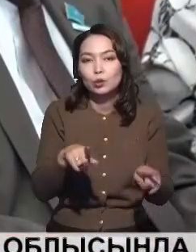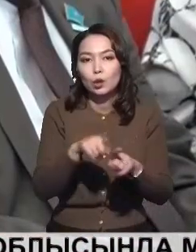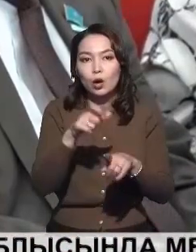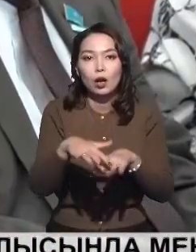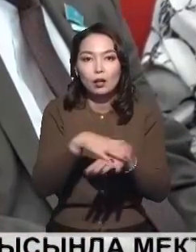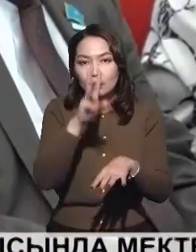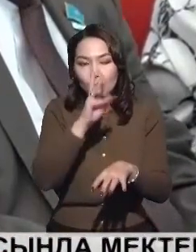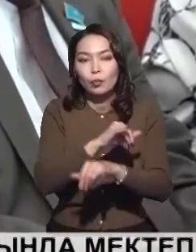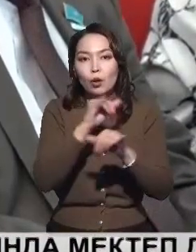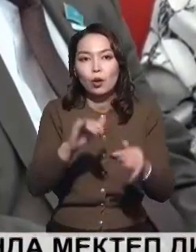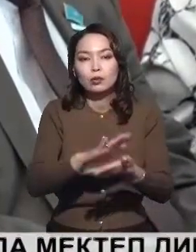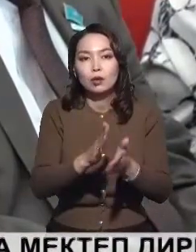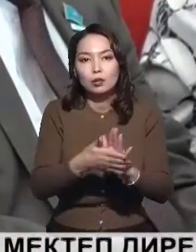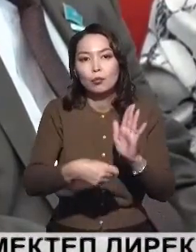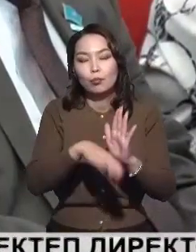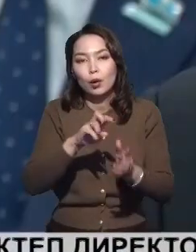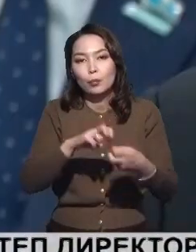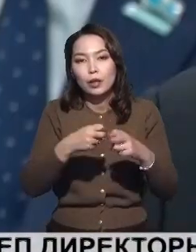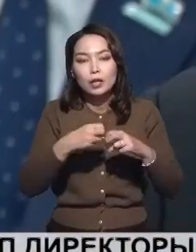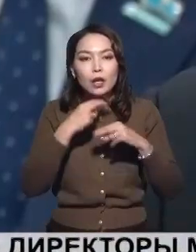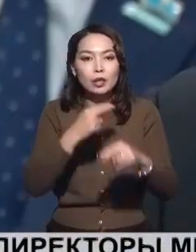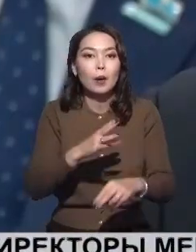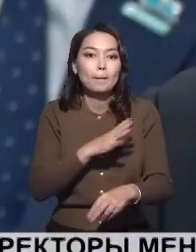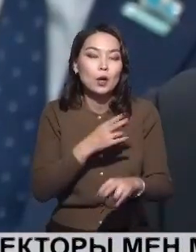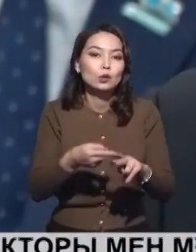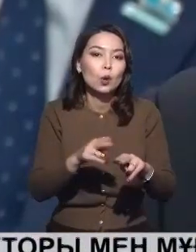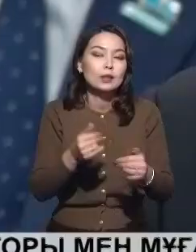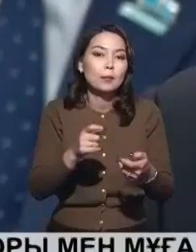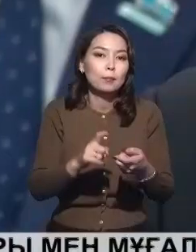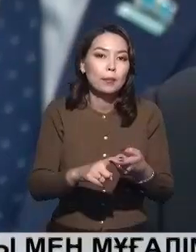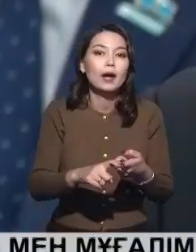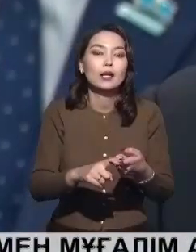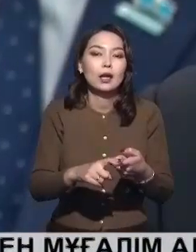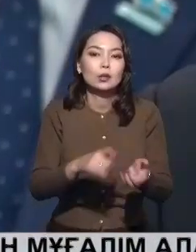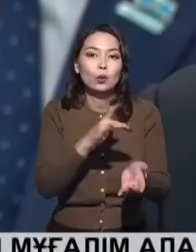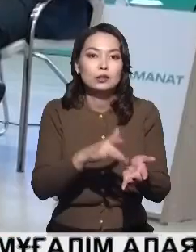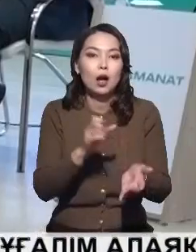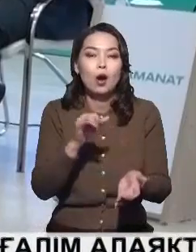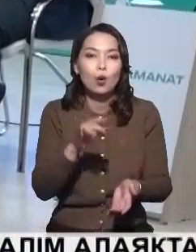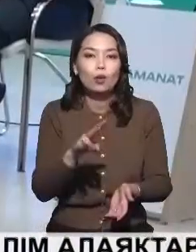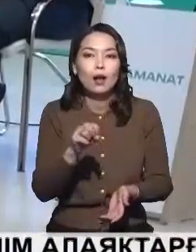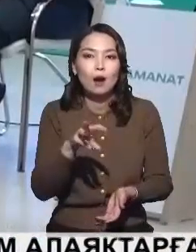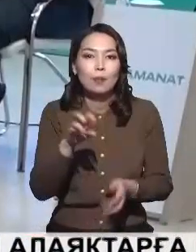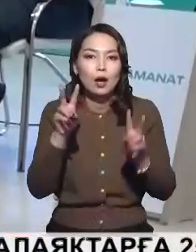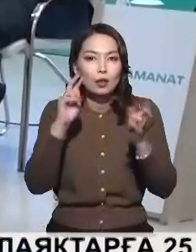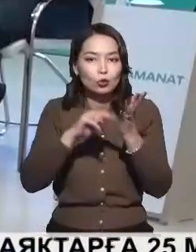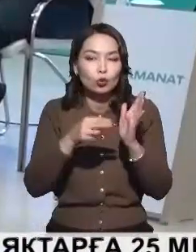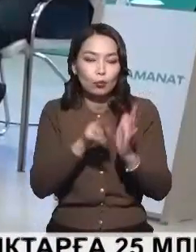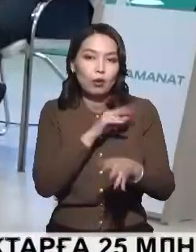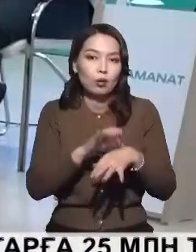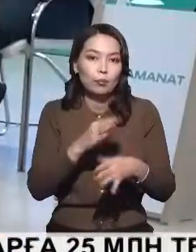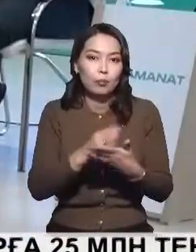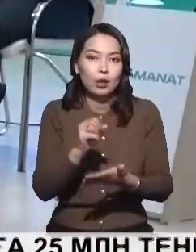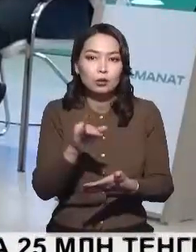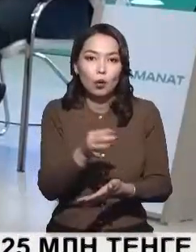табысын көтеріп, әл-ауқатын арттыру мәселелерін назарға алды. Осыған байланысты өңірде ауыл аманаты жобасы жүзеге асырылып келеді. Атырау